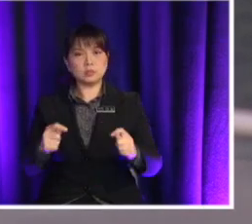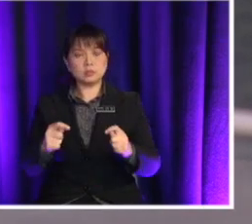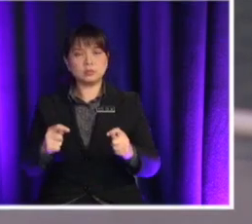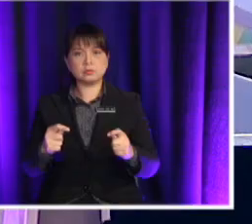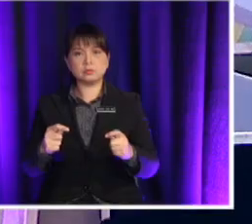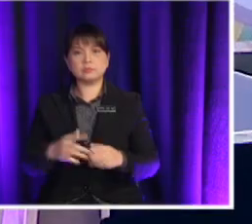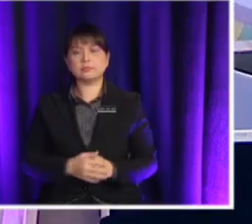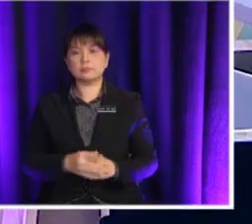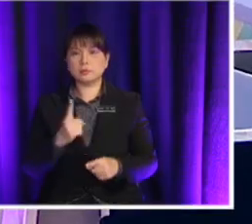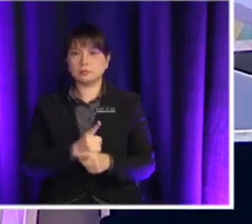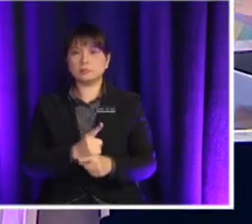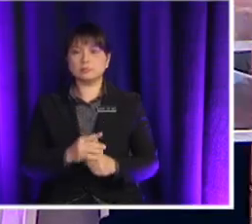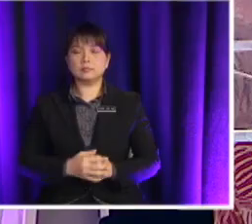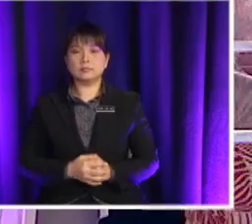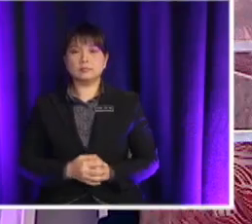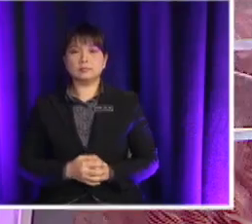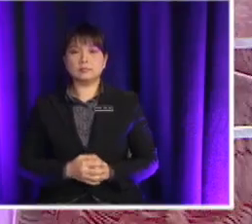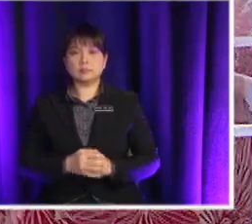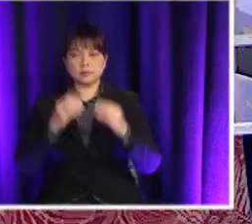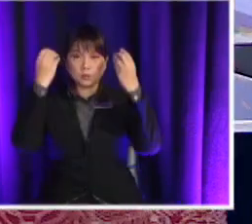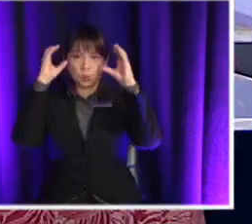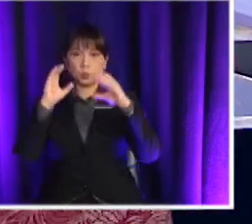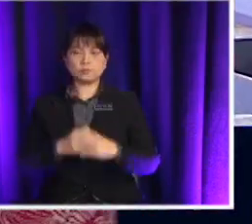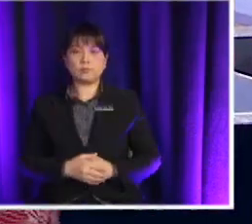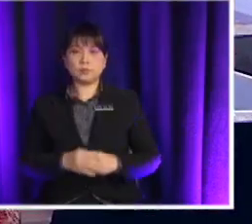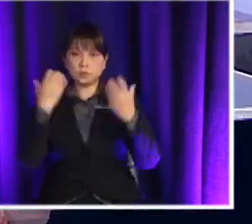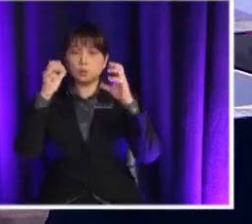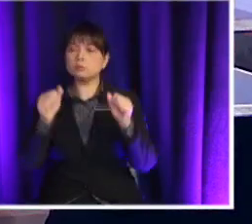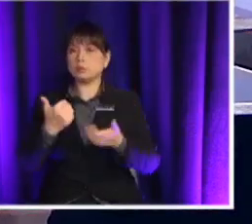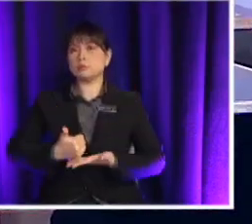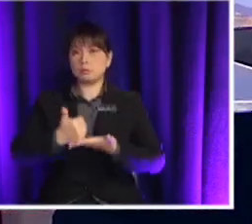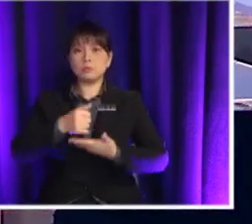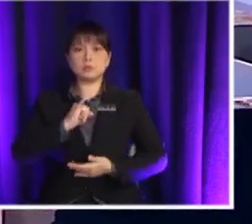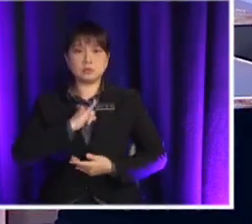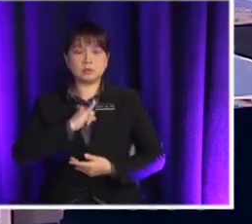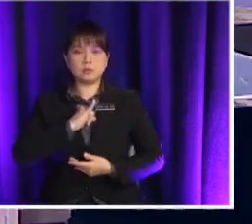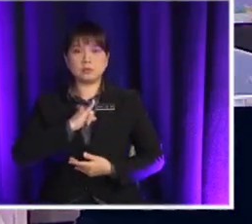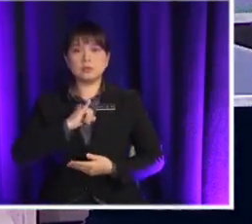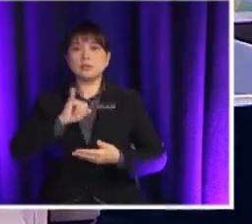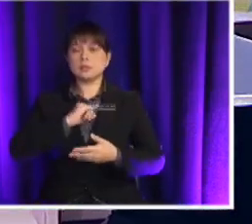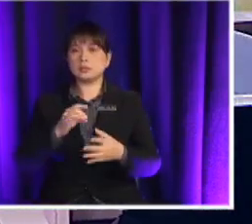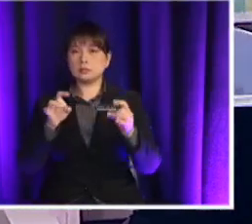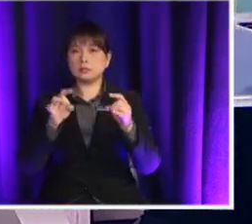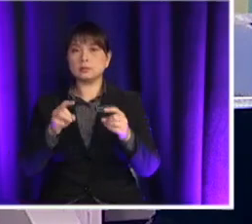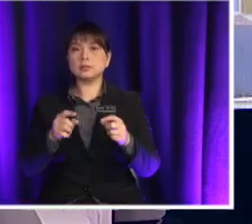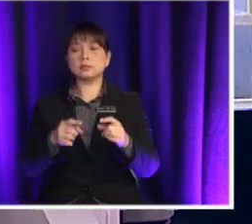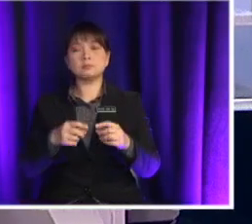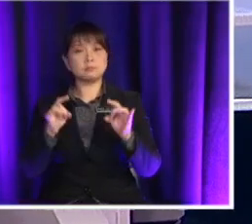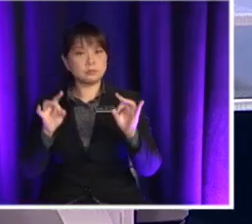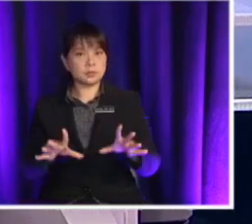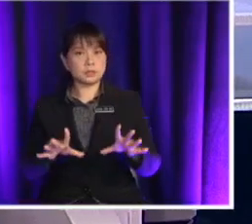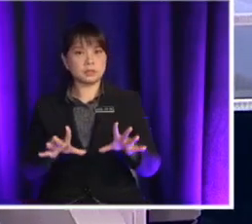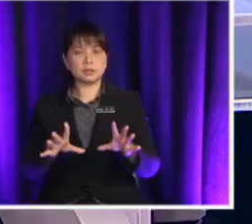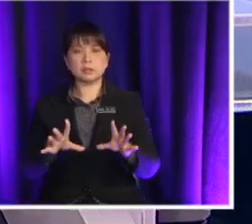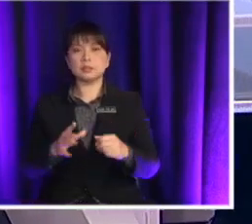Aiman, tapi buat tak apa tu, menyala Aiman? pula. Alah, cikgu. Ya. Cikgu boleh tolong saya tak, cikgu? Kenapa saya tu? tengah uji lampu-lampu ni Okey. untuk